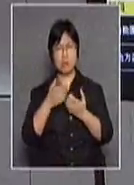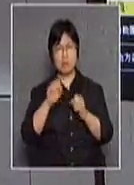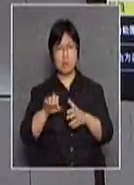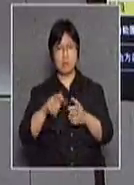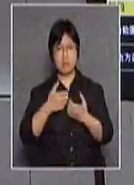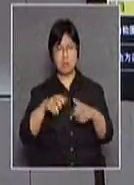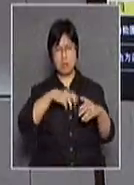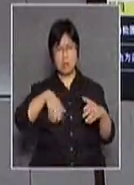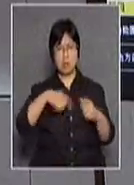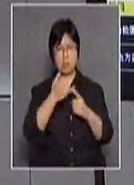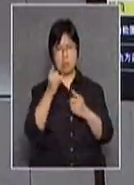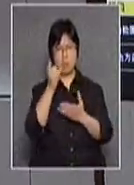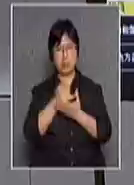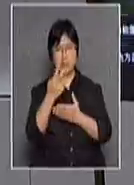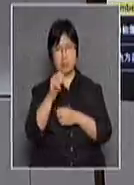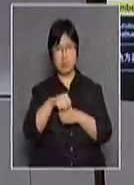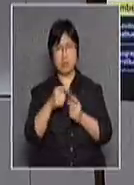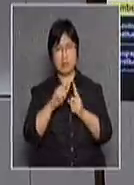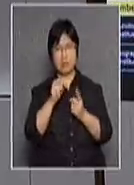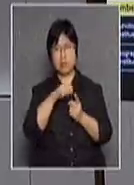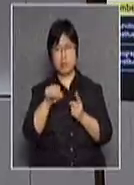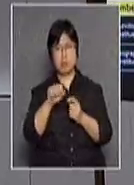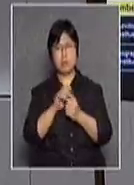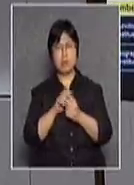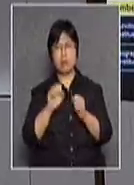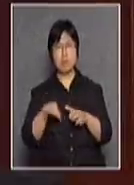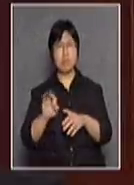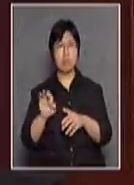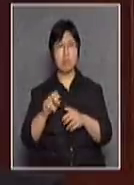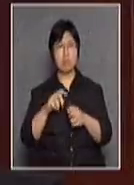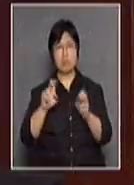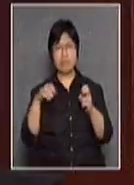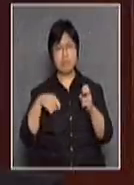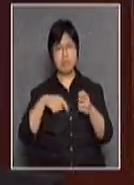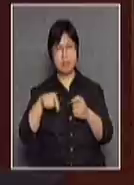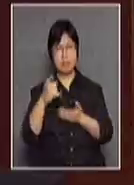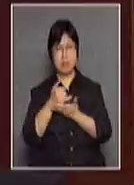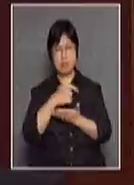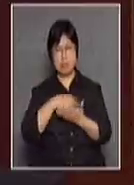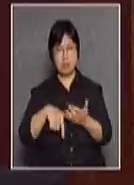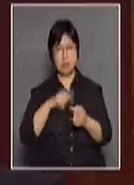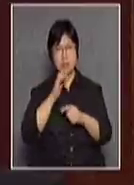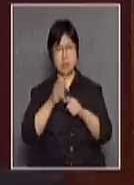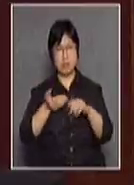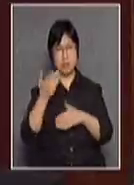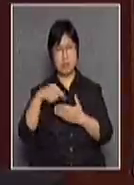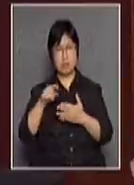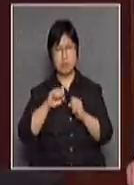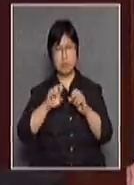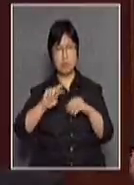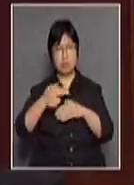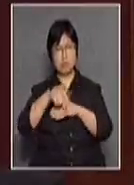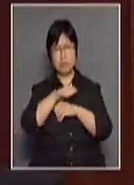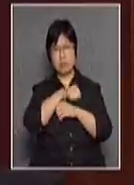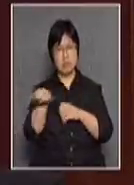的議員16位出席，2位贊成，11位反對，沒有人棄權。議題未獲得兩部分在席委員分別以過半數贊成。我宣布修正案被否